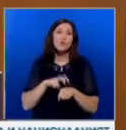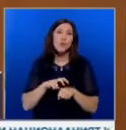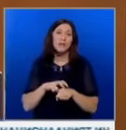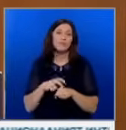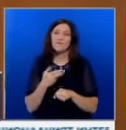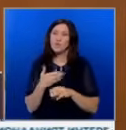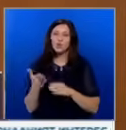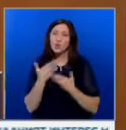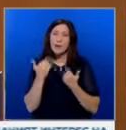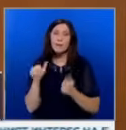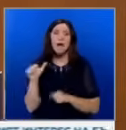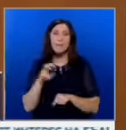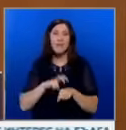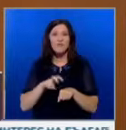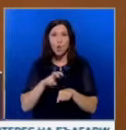няма, Ахмед Доган,